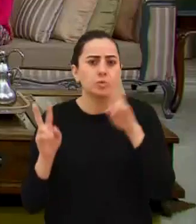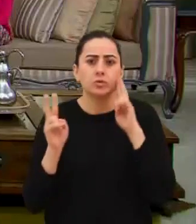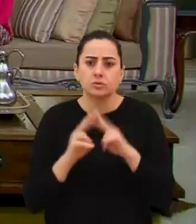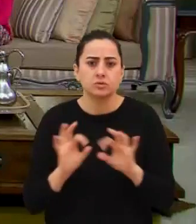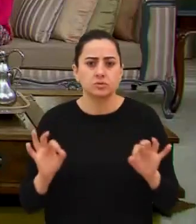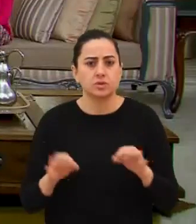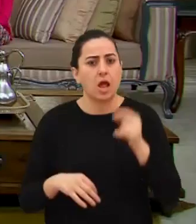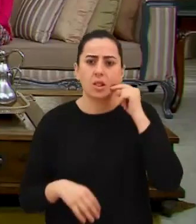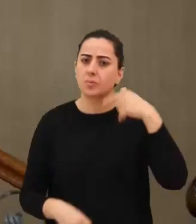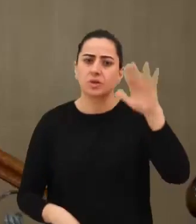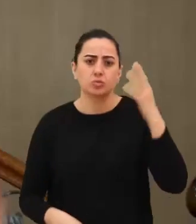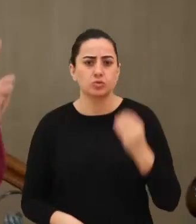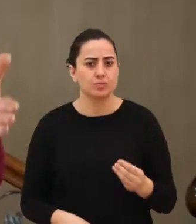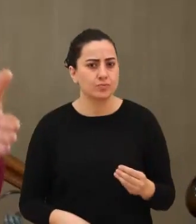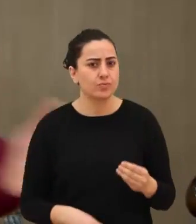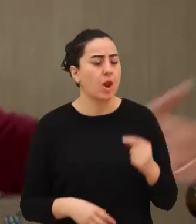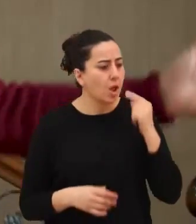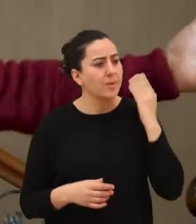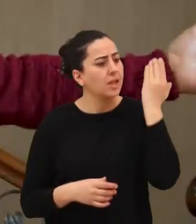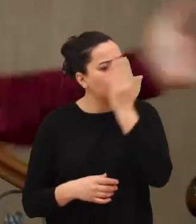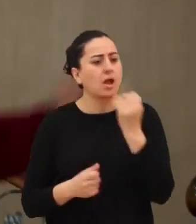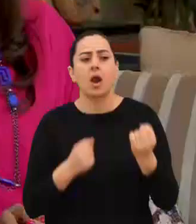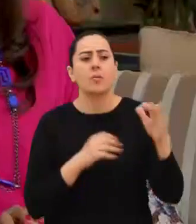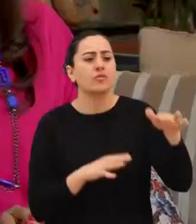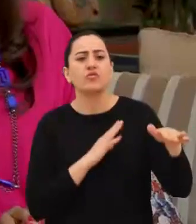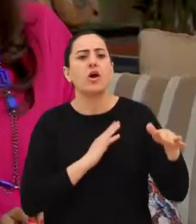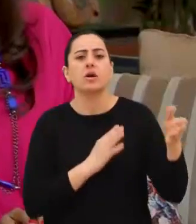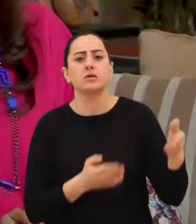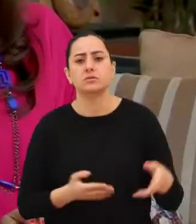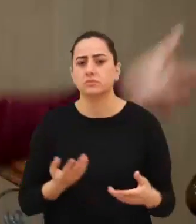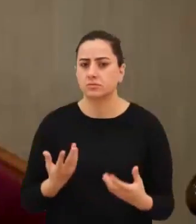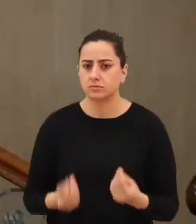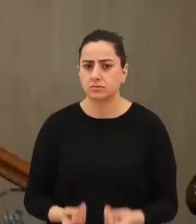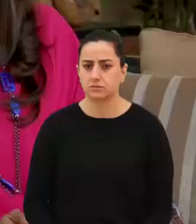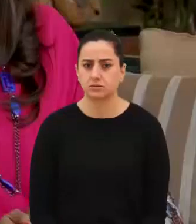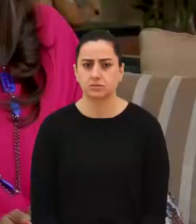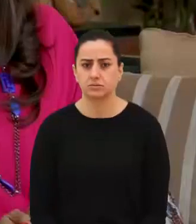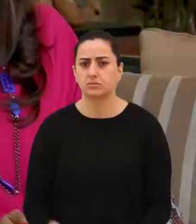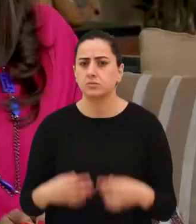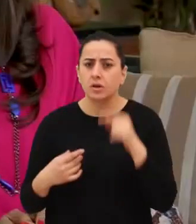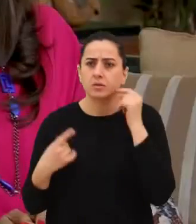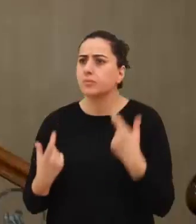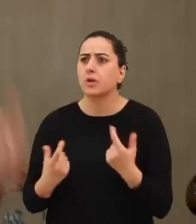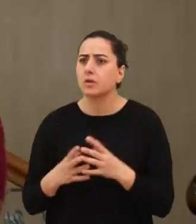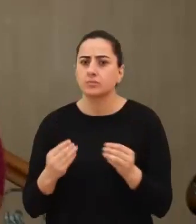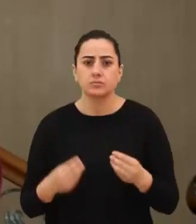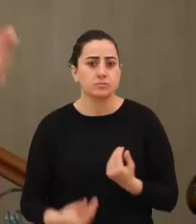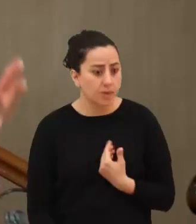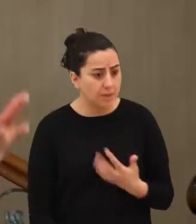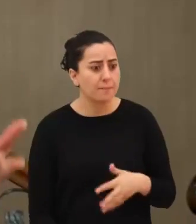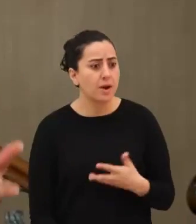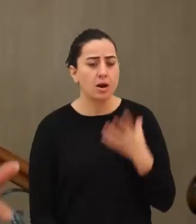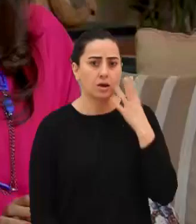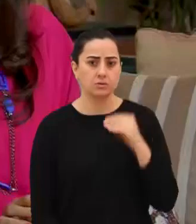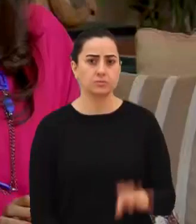E gitmiştir adam Kemal. Ya gitse arabası ön garajda ne arayı Serpil? Ha. Arabası burada adamın. Nerede o zaman bu adam? İşte ben de onu merak